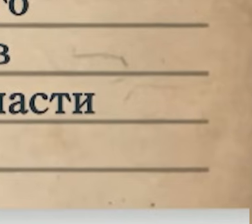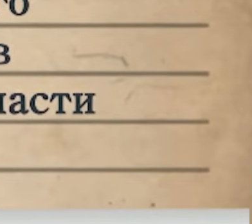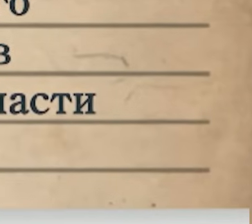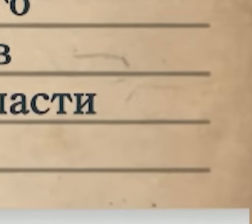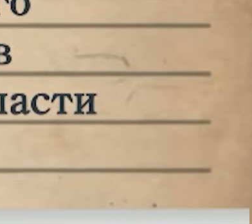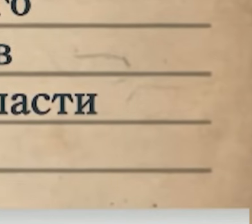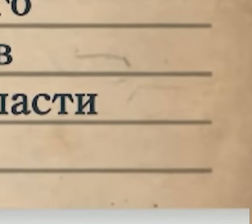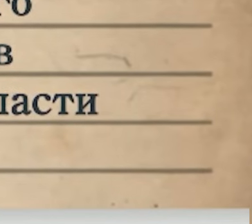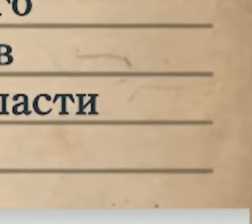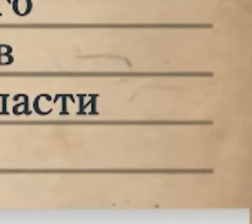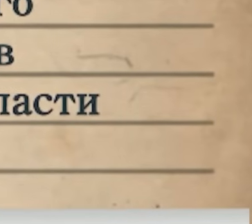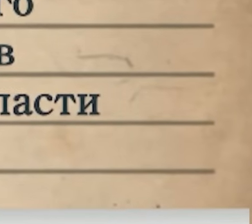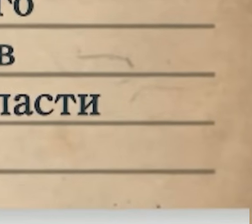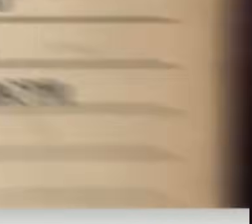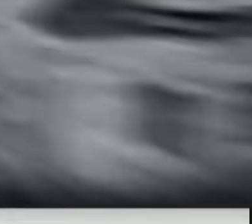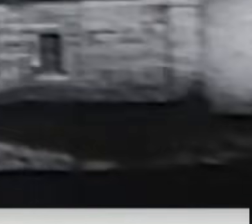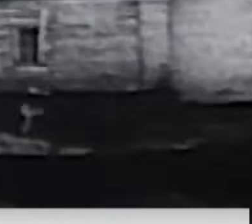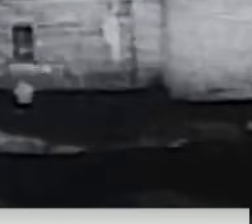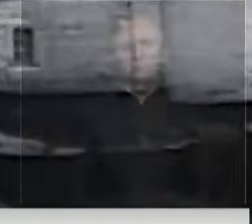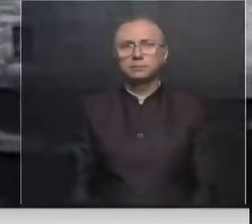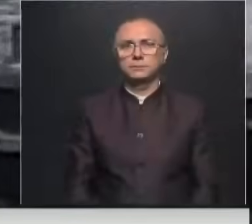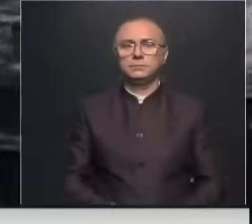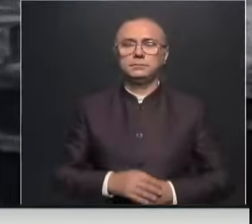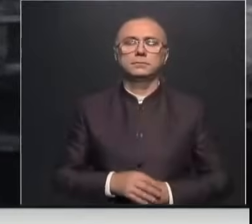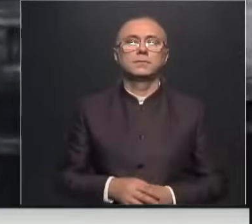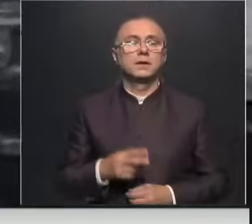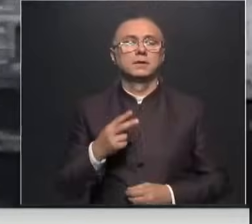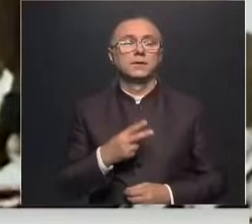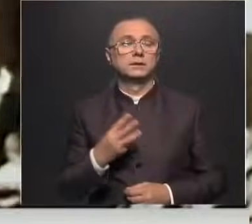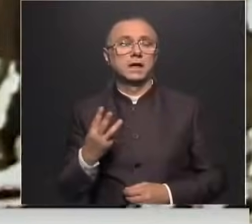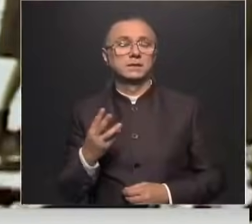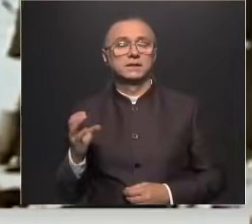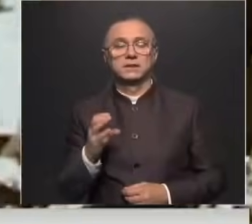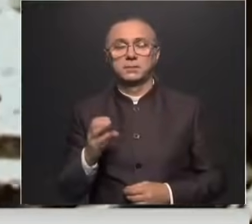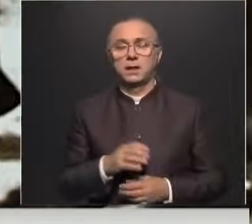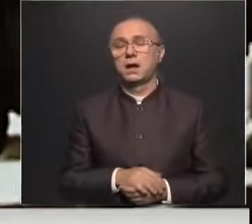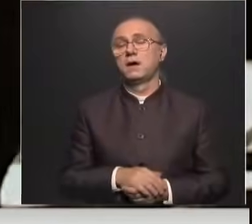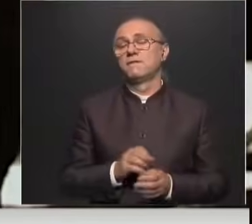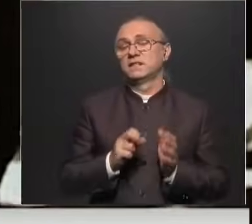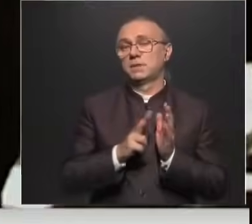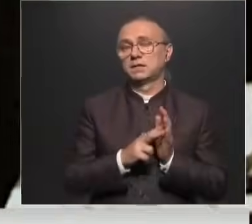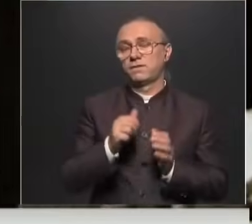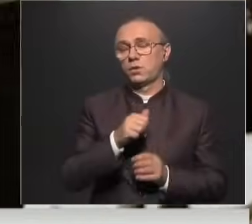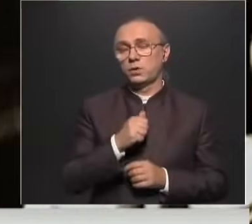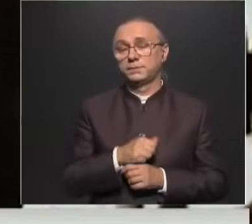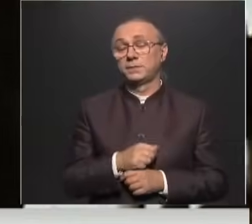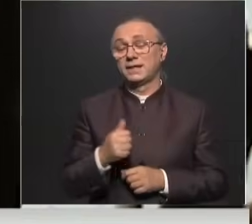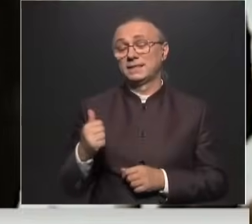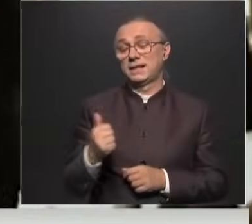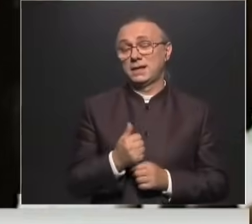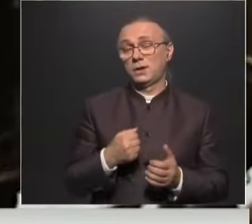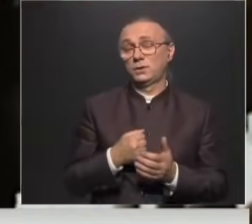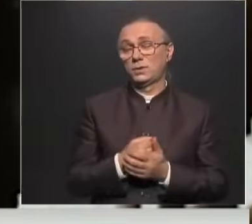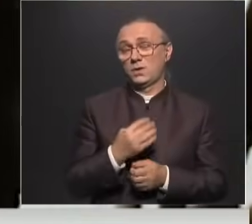в сопротивлении советской власти. 23 сентября 1918 года, за неделю до расправы,